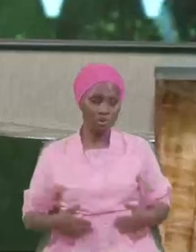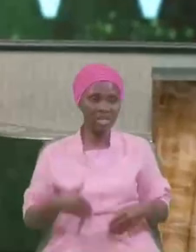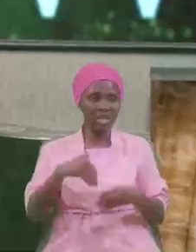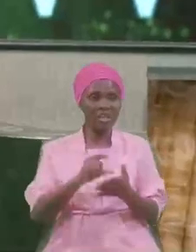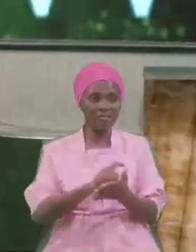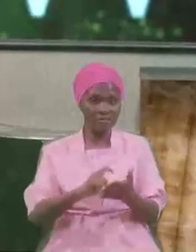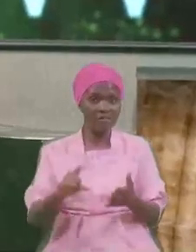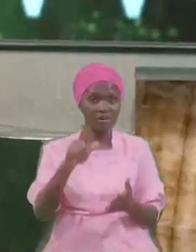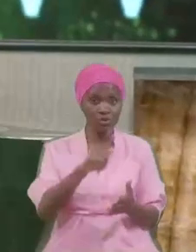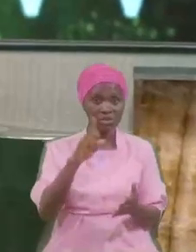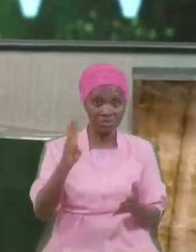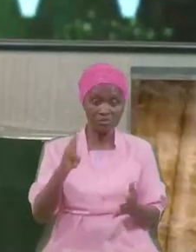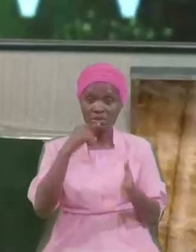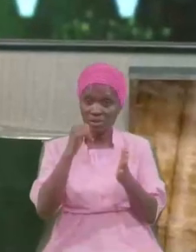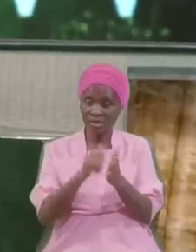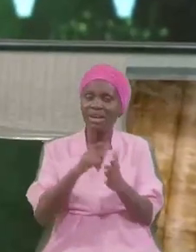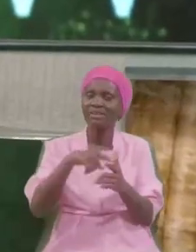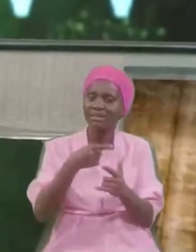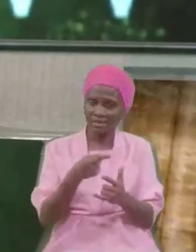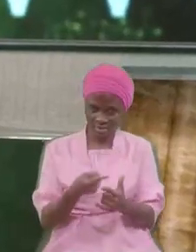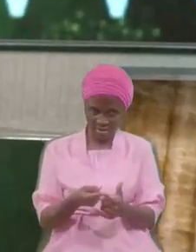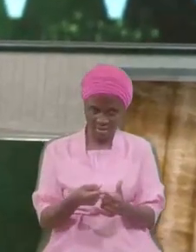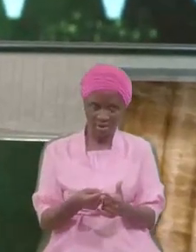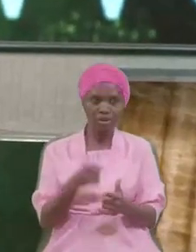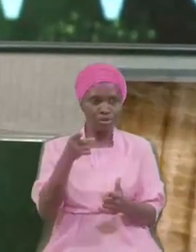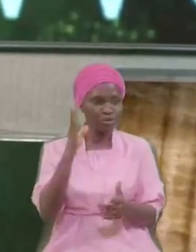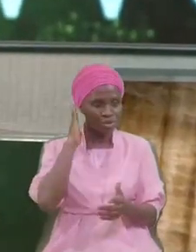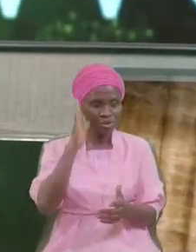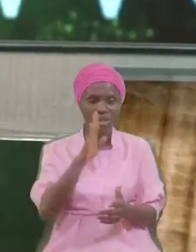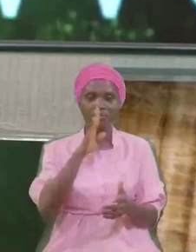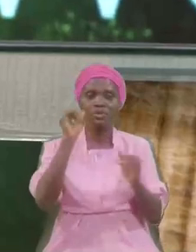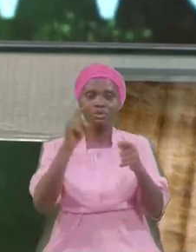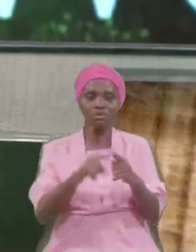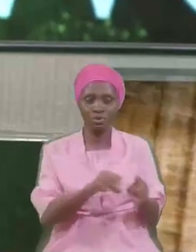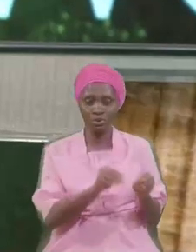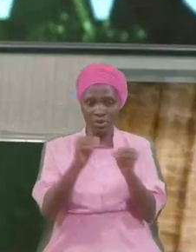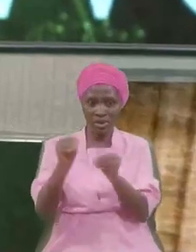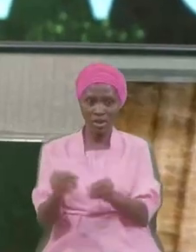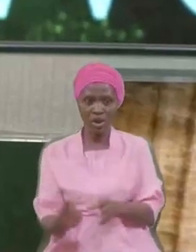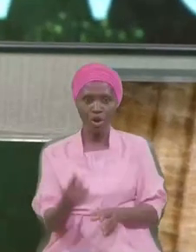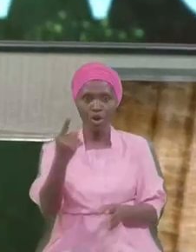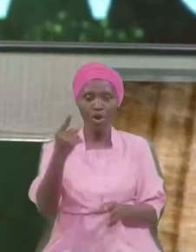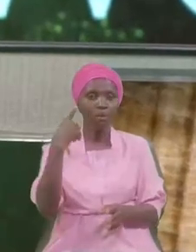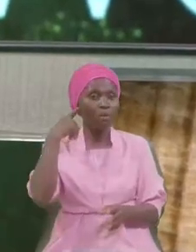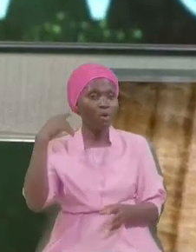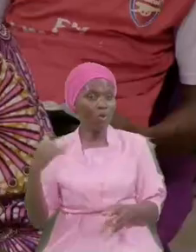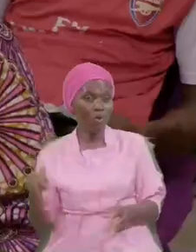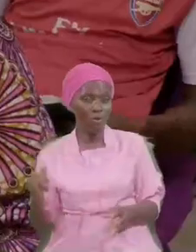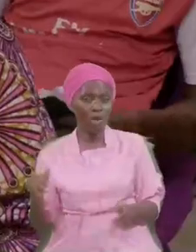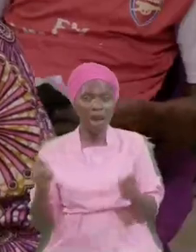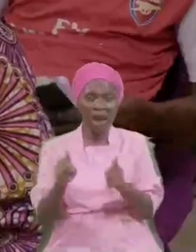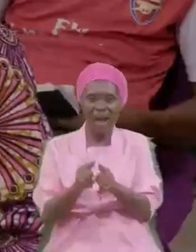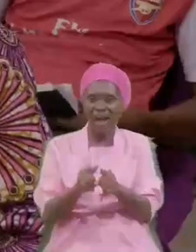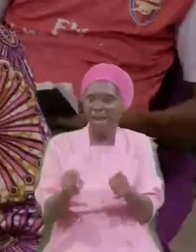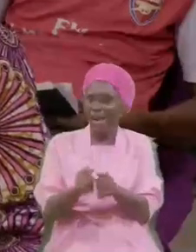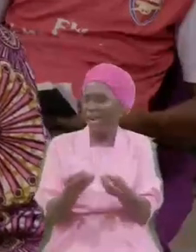jette l'or dans la poussière. Cela est appelé la prospérité. La pauvreté va quitter